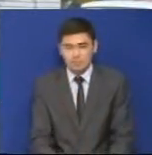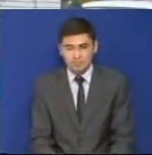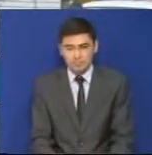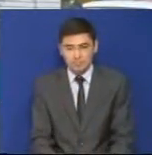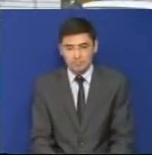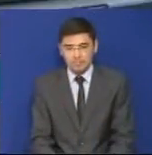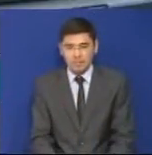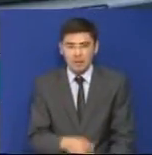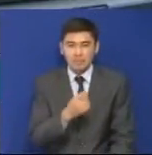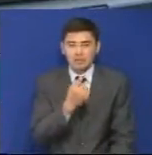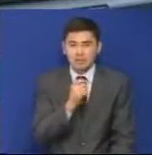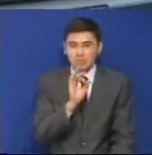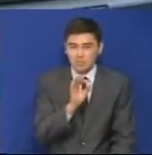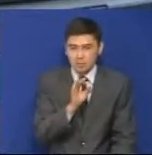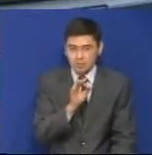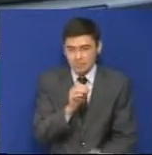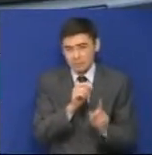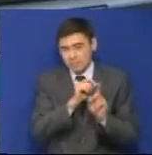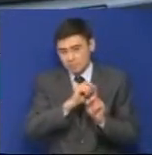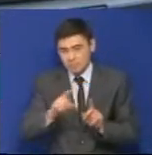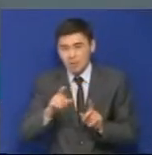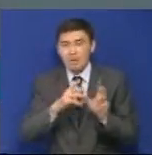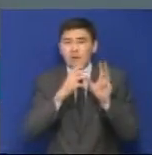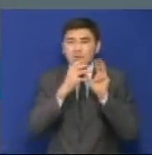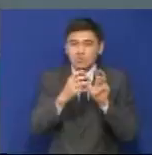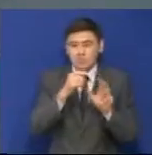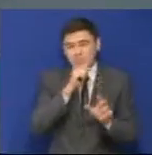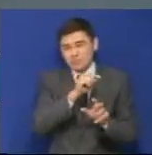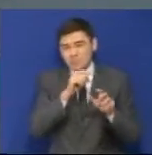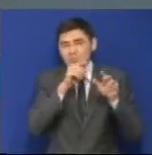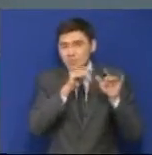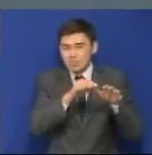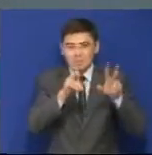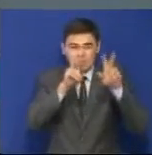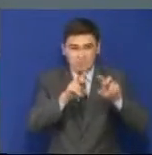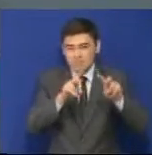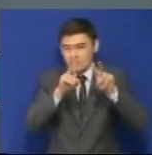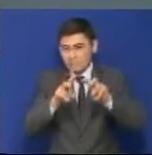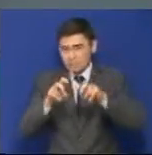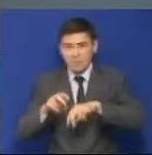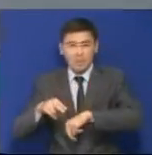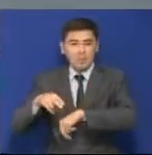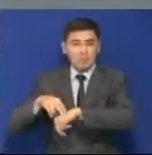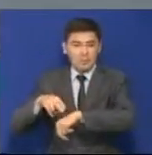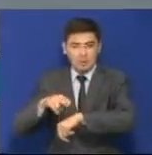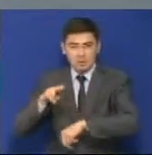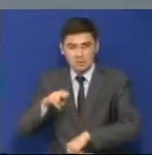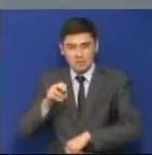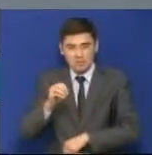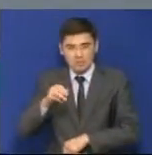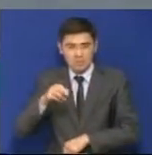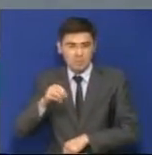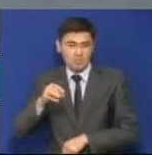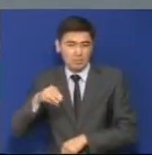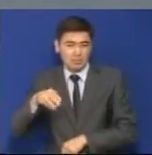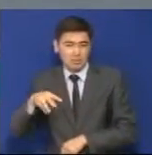Елімізде қазанның 11-нен автобус жедел алдын алу шарасы басталды. Оны өңірімізде полиция департаменті жүзеге асыруда. Тәртіп